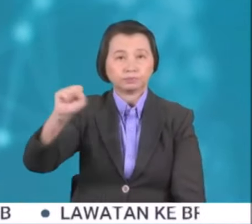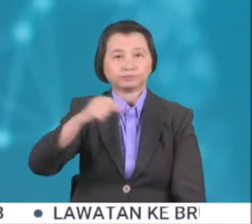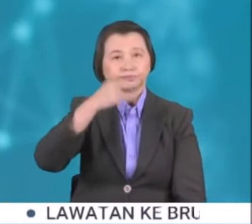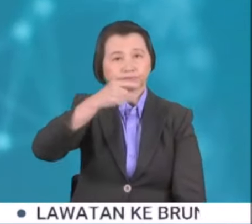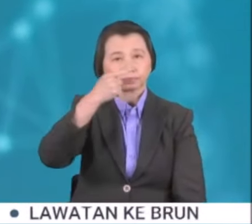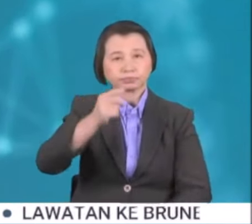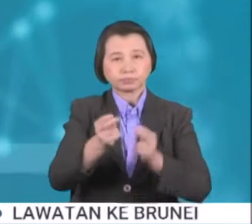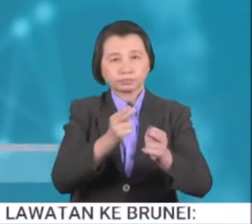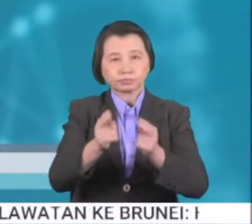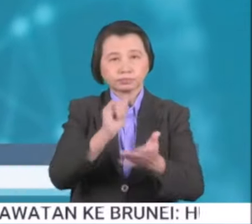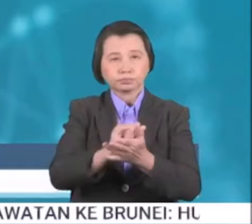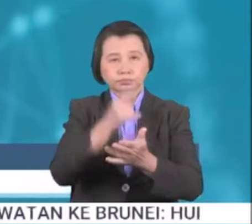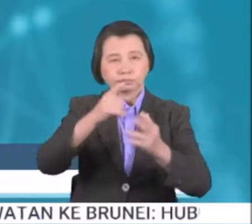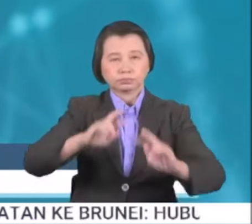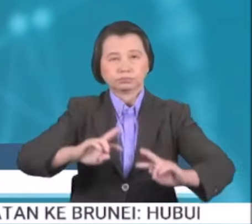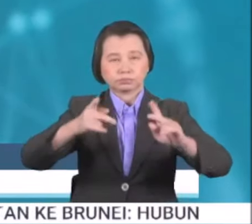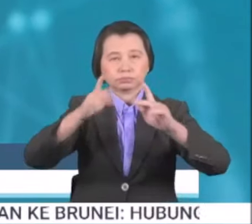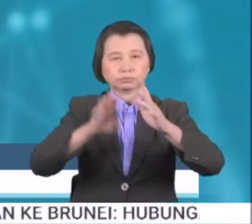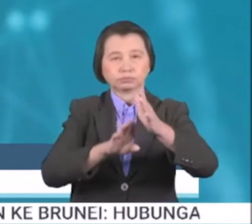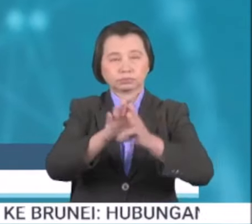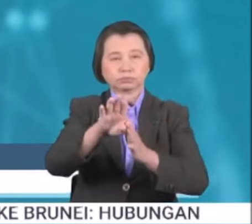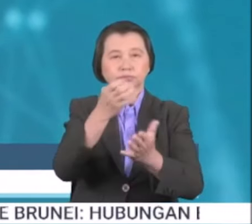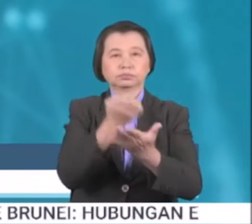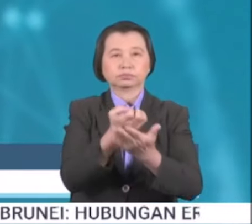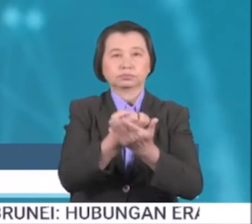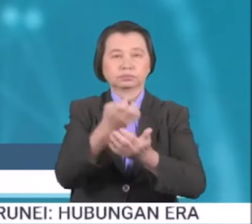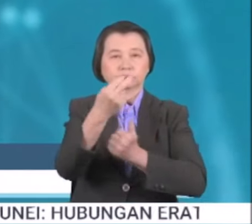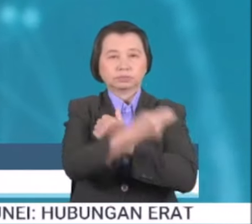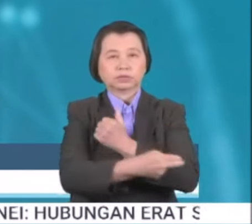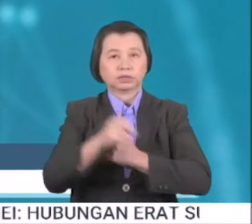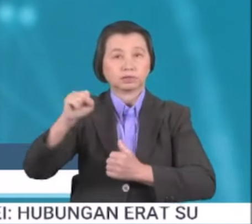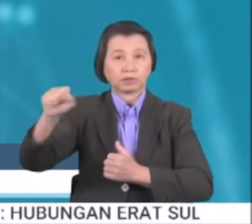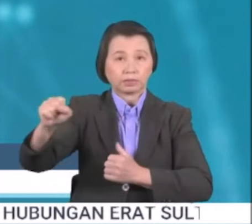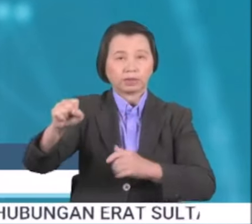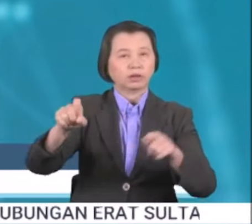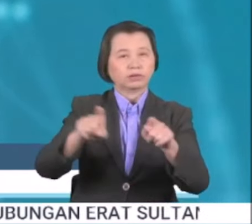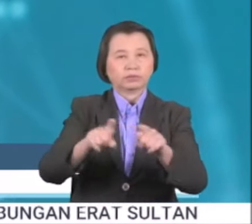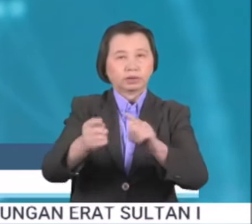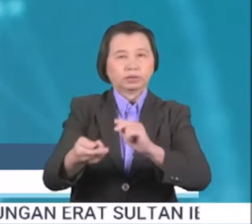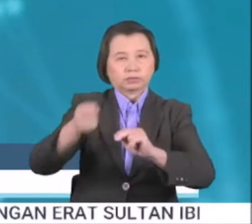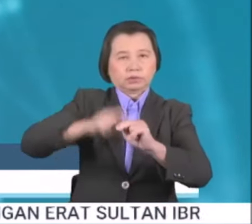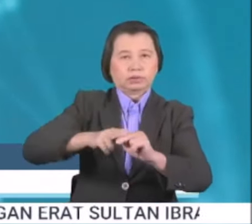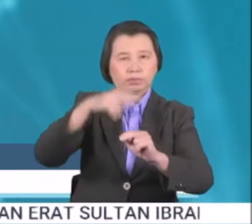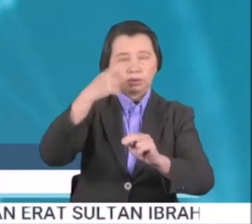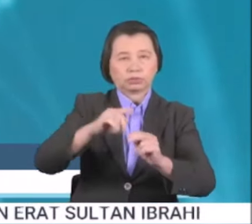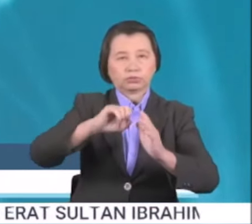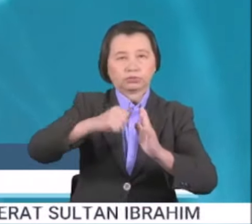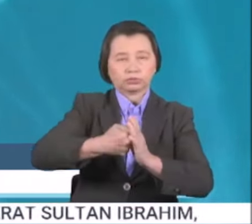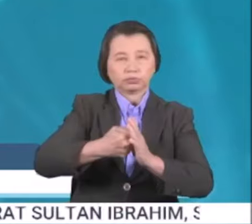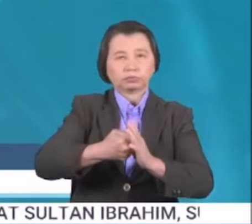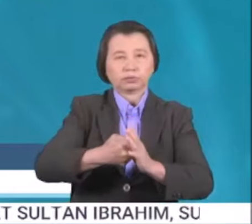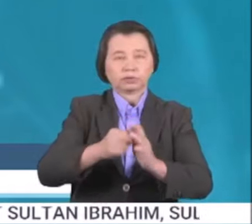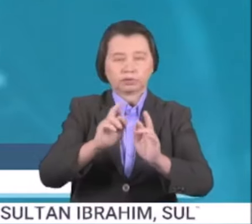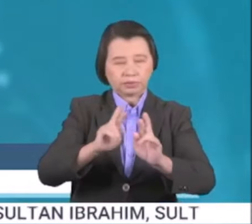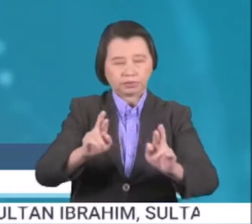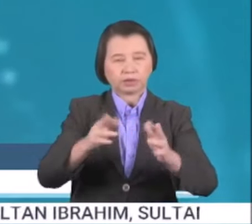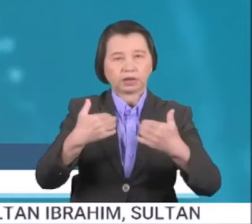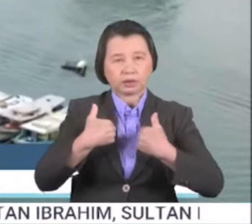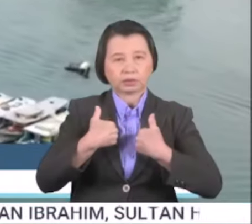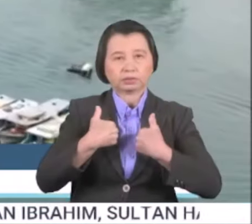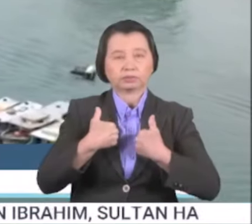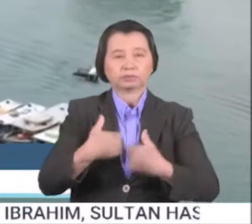berkata usaha itu bagi meningkatkan pertumbuhan ekonomi negeri itu sebagai tambahan kepada sumber sedia ada.